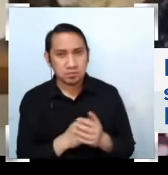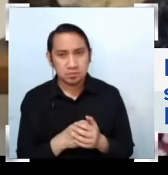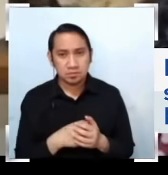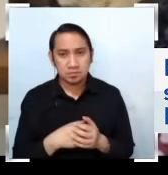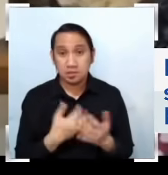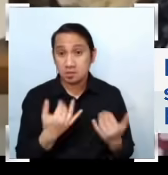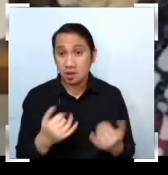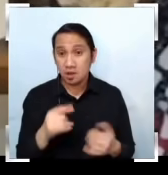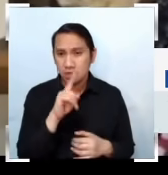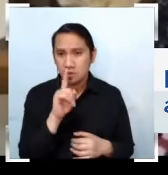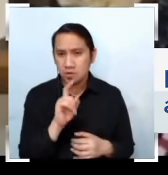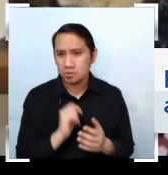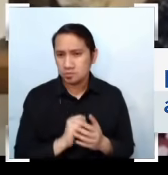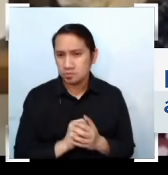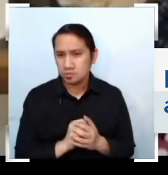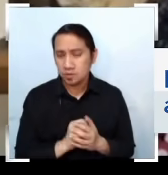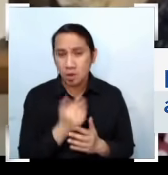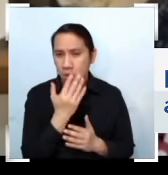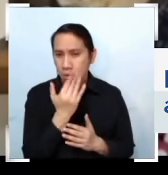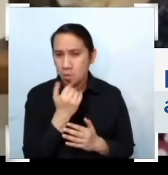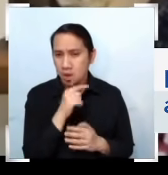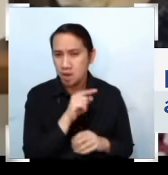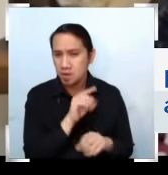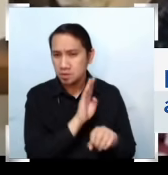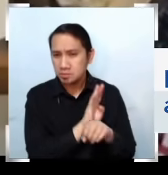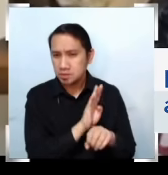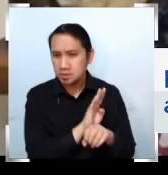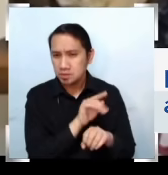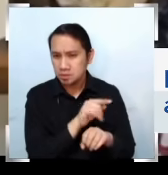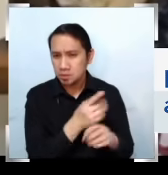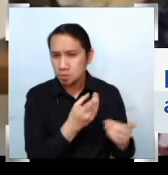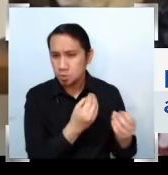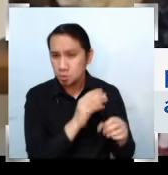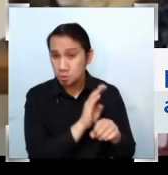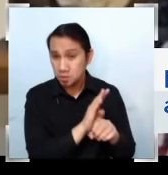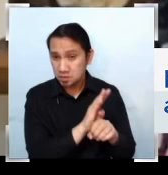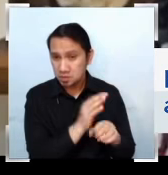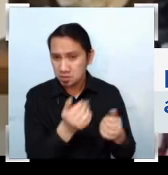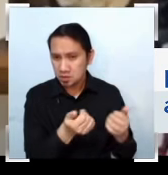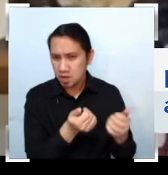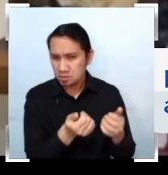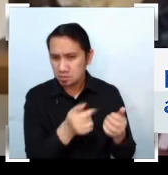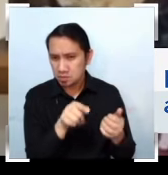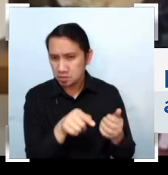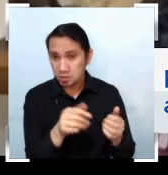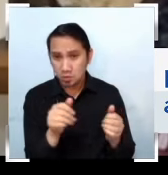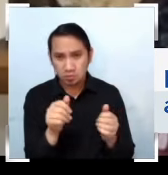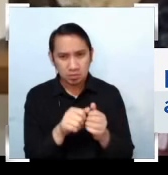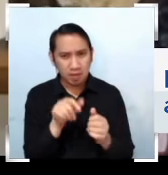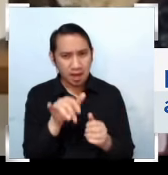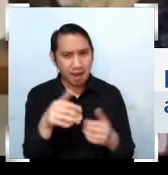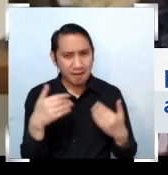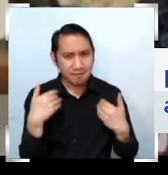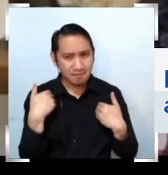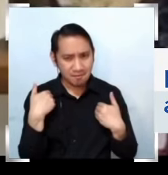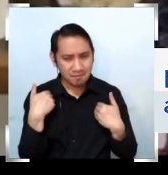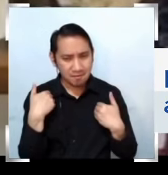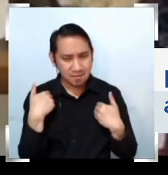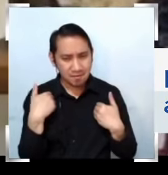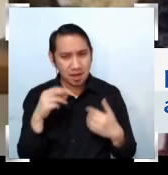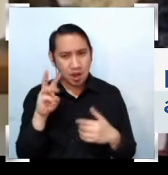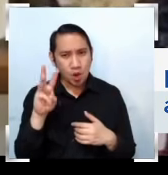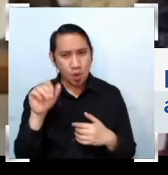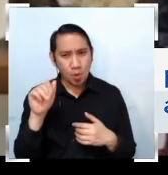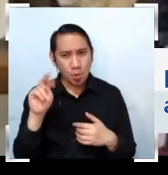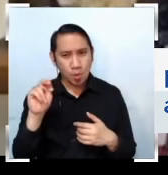bakit nakikipagnegosyo ang ating administrasyon sa mga wanted, mga pogante,